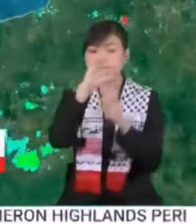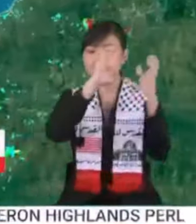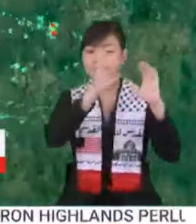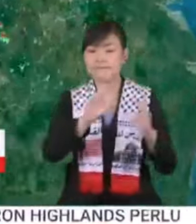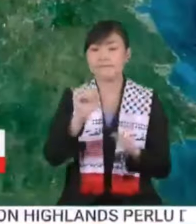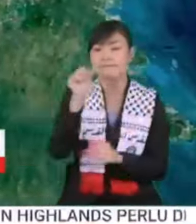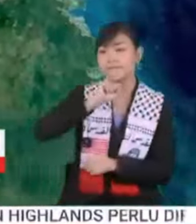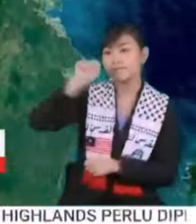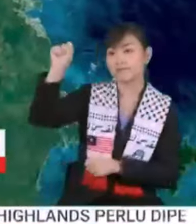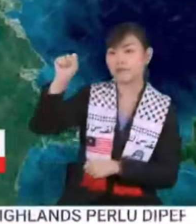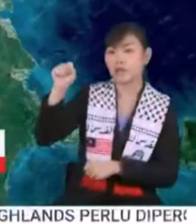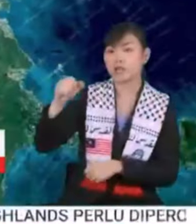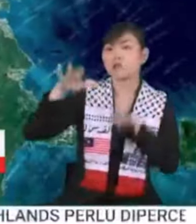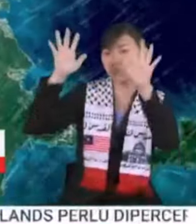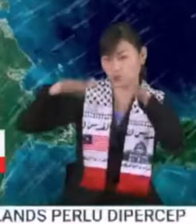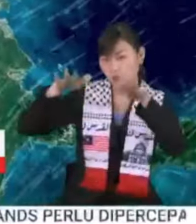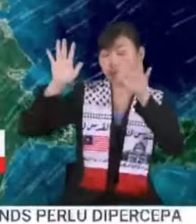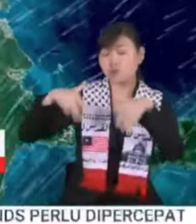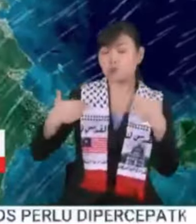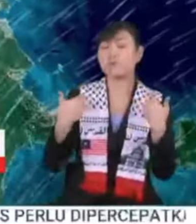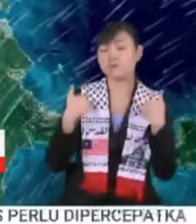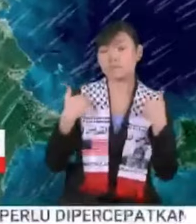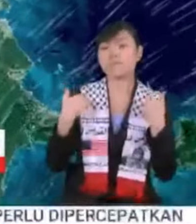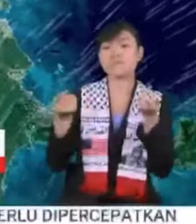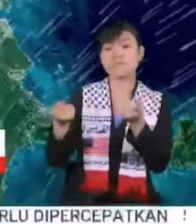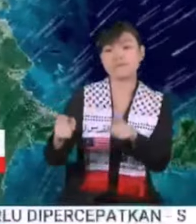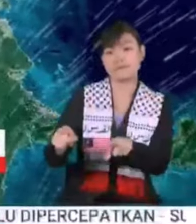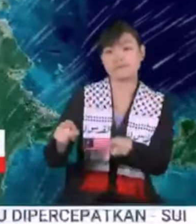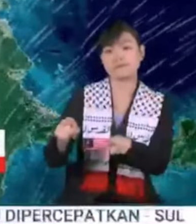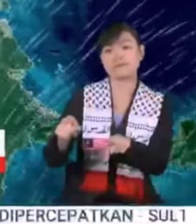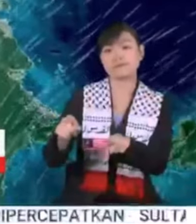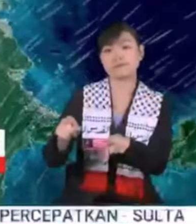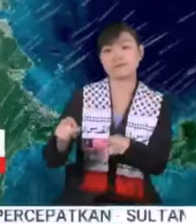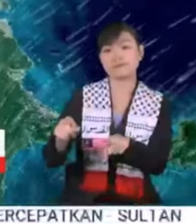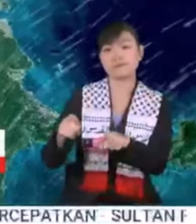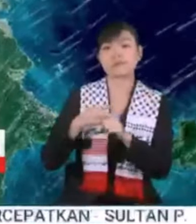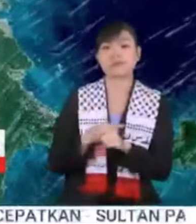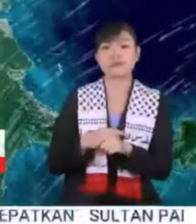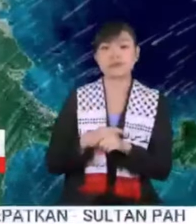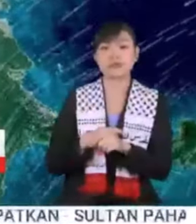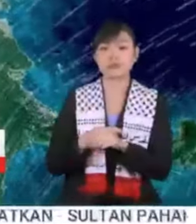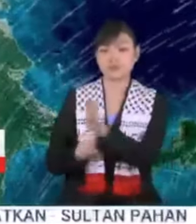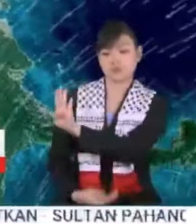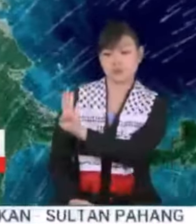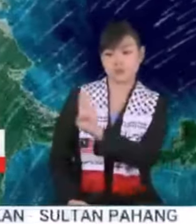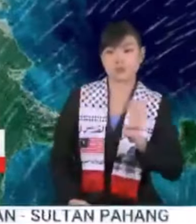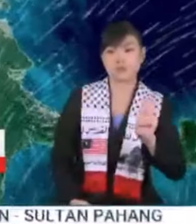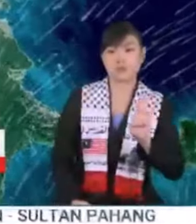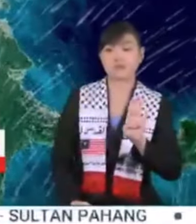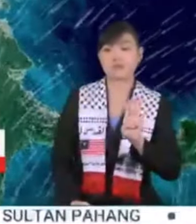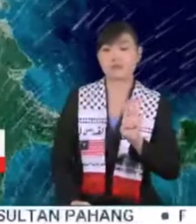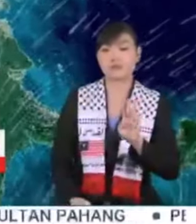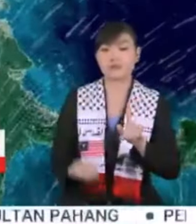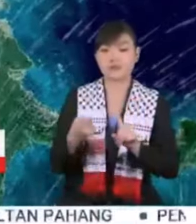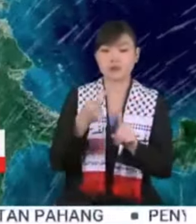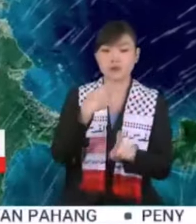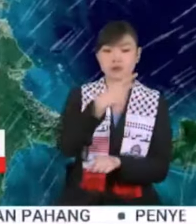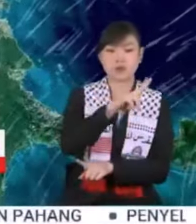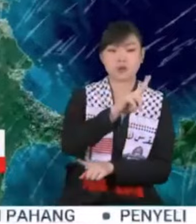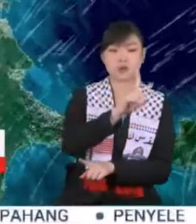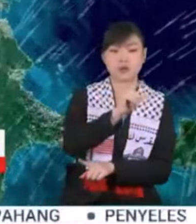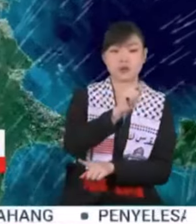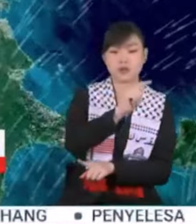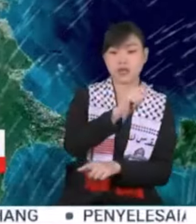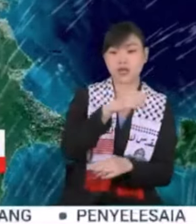pula menunjukkan cuaca ribut petir yang turut berlaku di sepanjang kawasan barat negeri berkenaan daripada Kudat sehinggalah